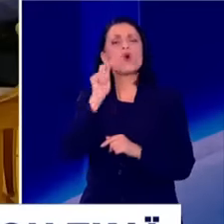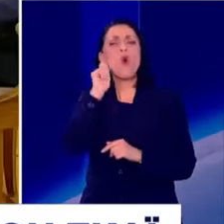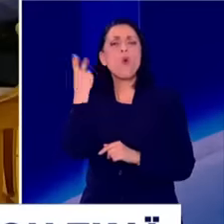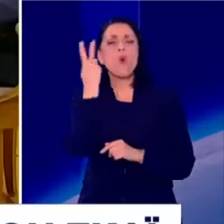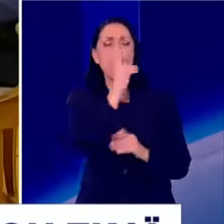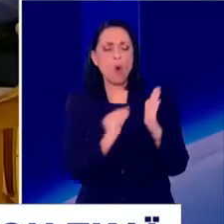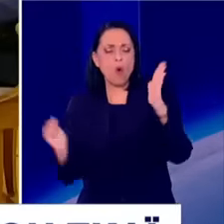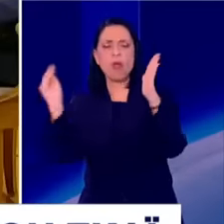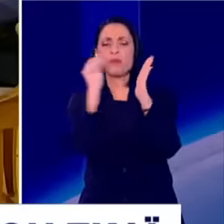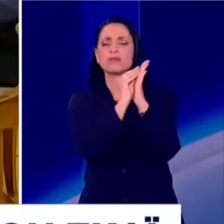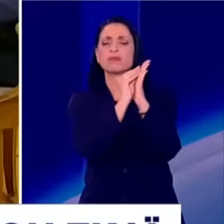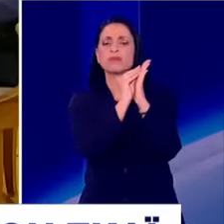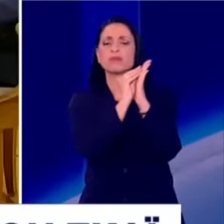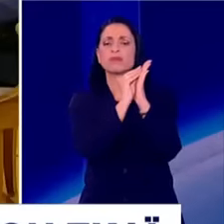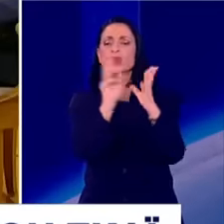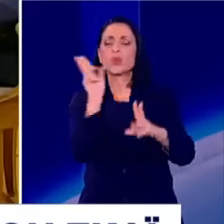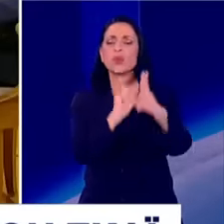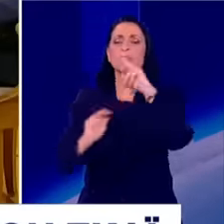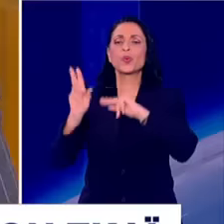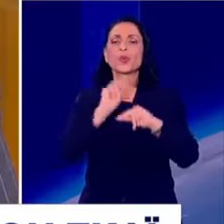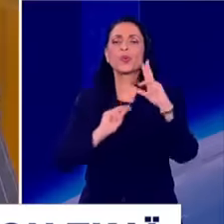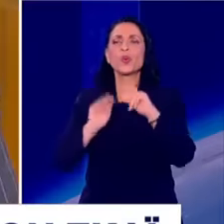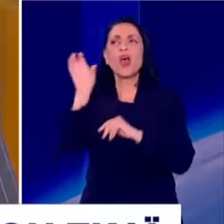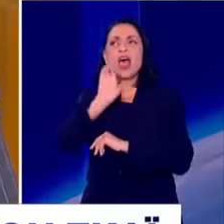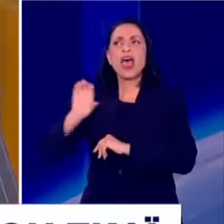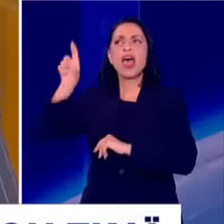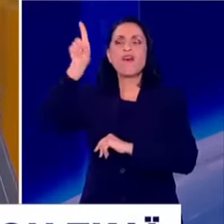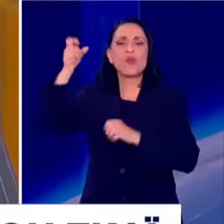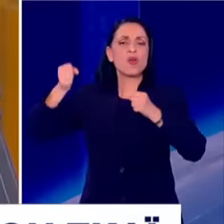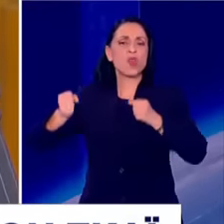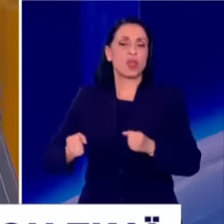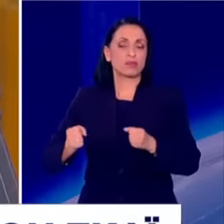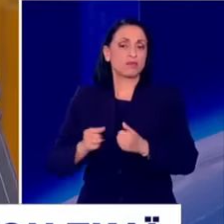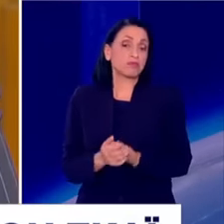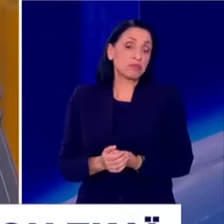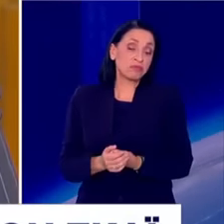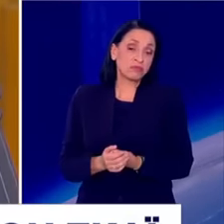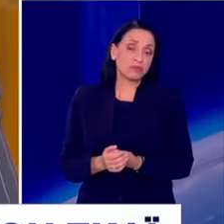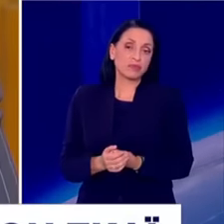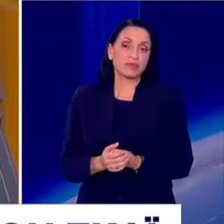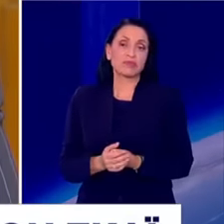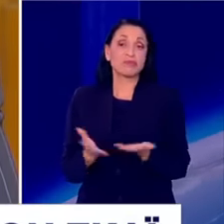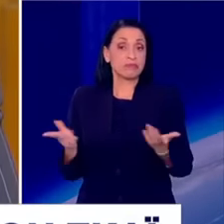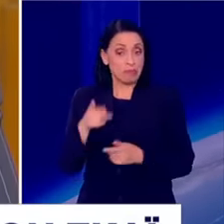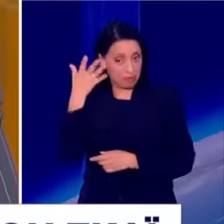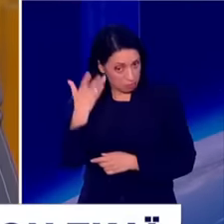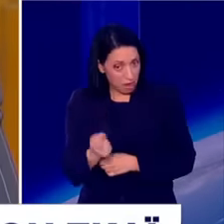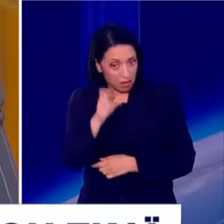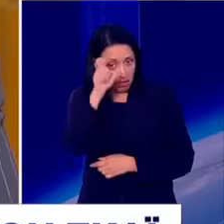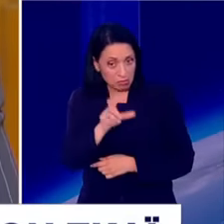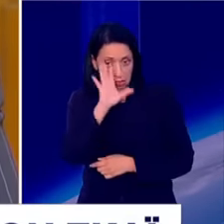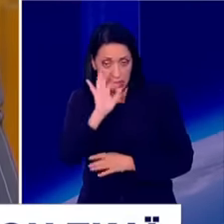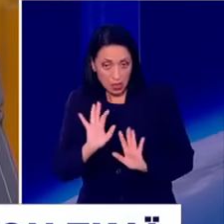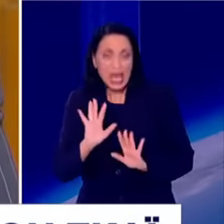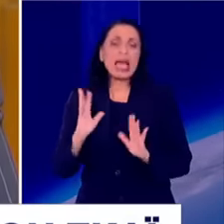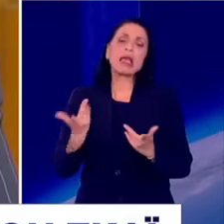σας στη συζήτηση για κάποια ευρωπαϊκή θέση. Αυτό υπάρχει για σας ή είναι